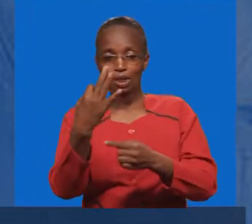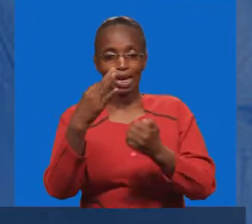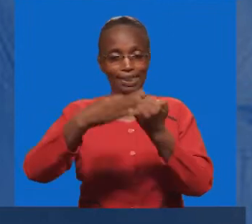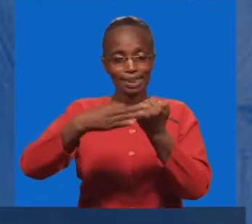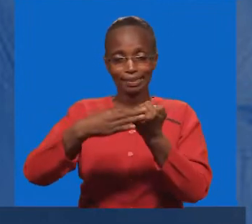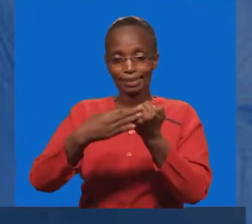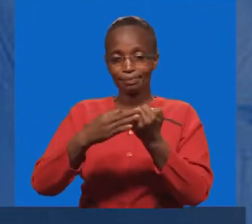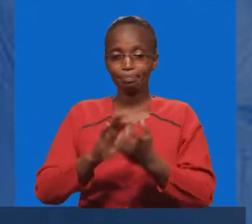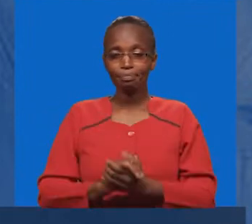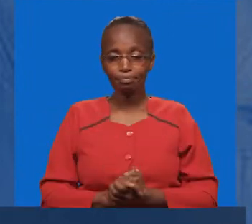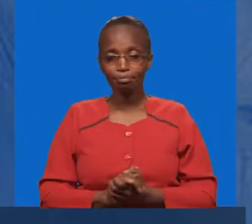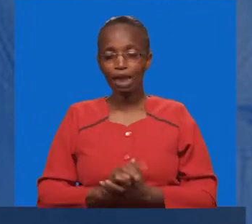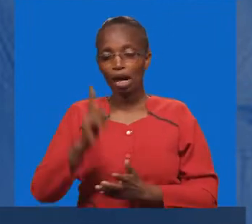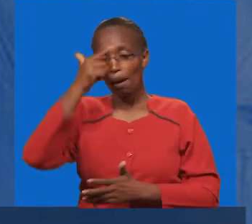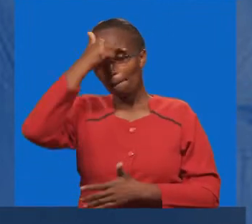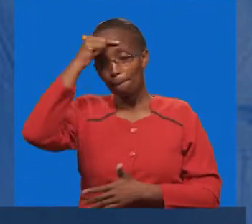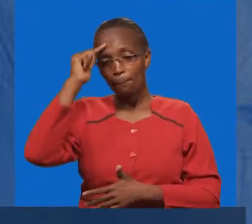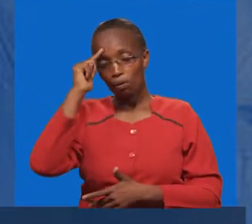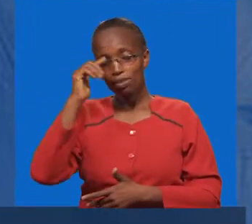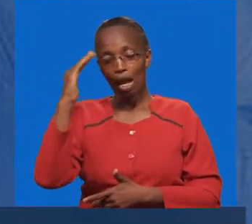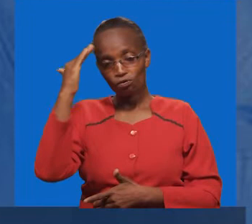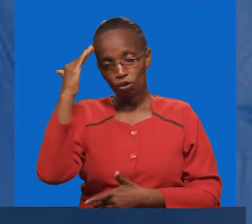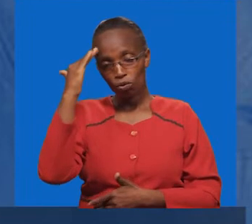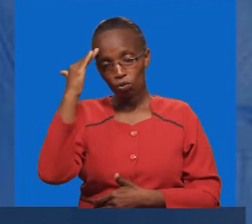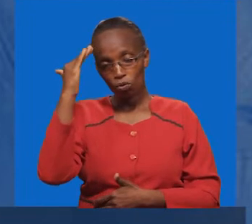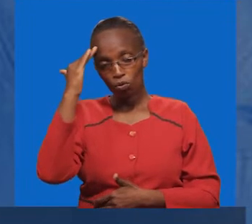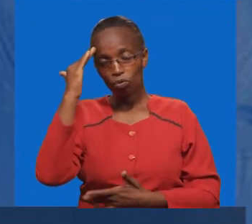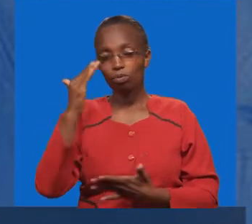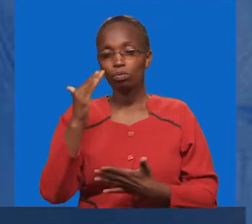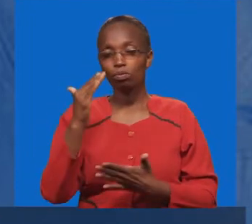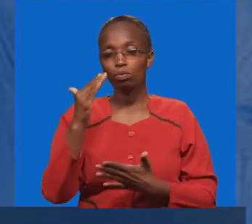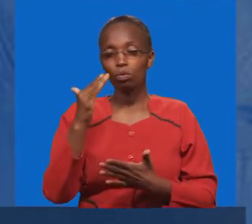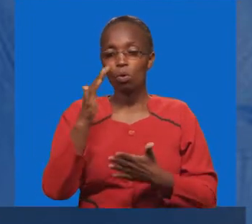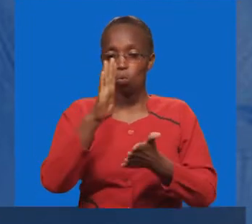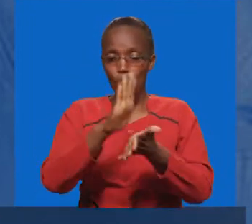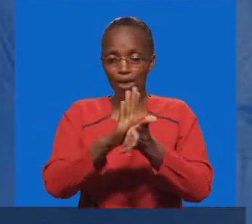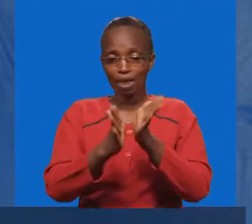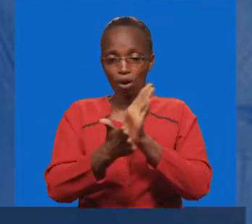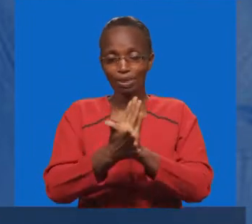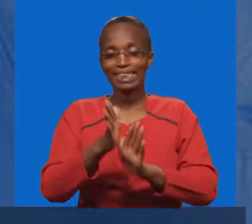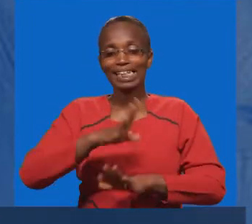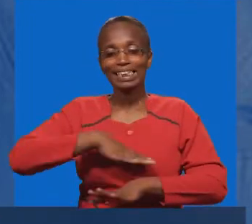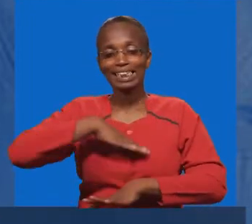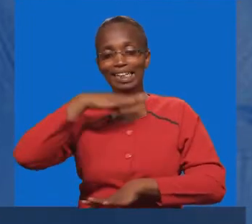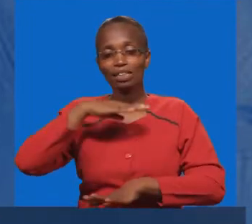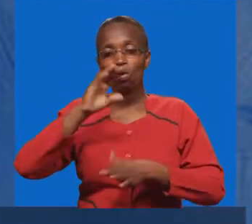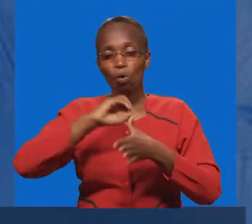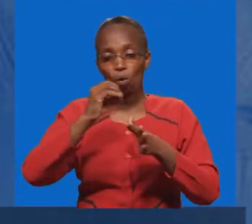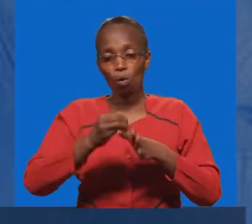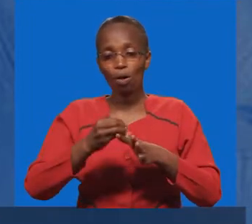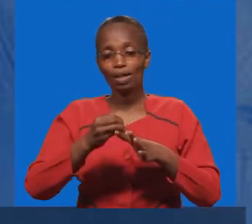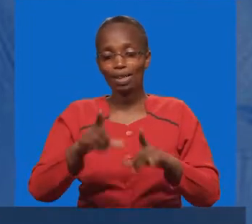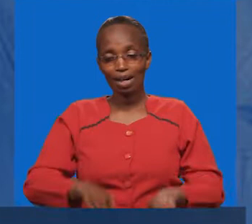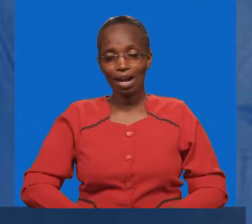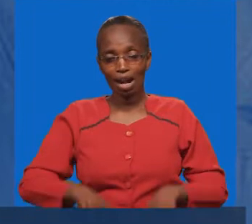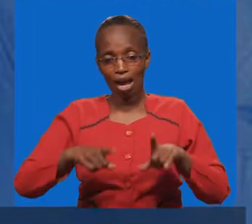37, nataka tuendelee wa 38, ambao unasema hivi: kwa maana nimekwisha kujua hakika ya kwamba wala mauti